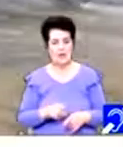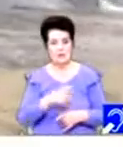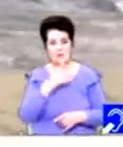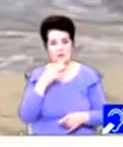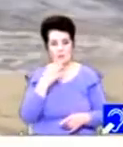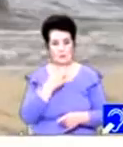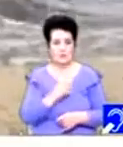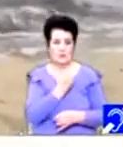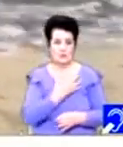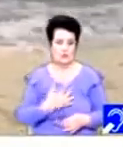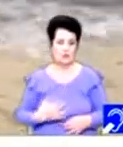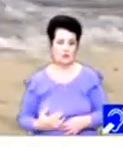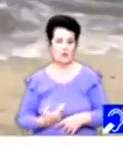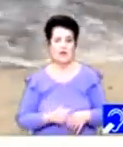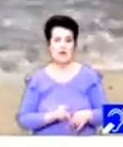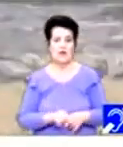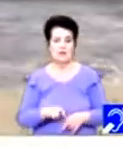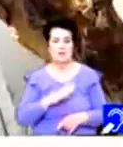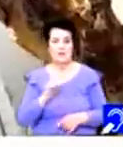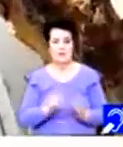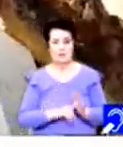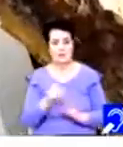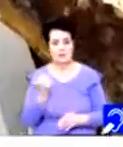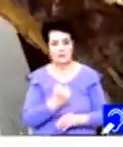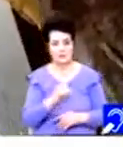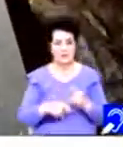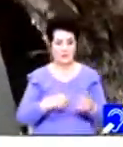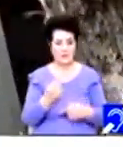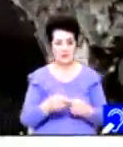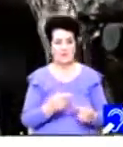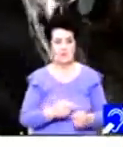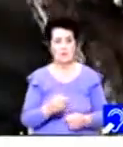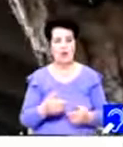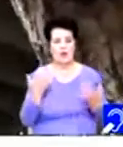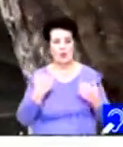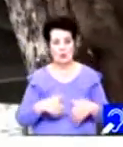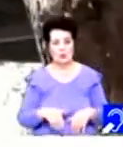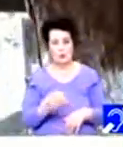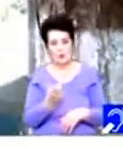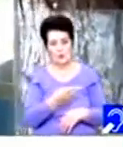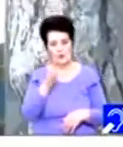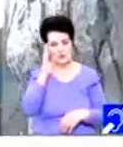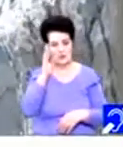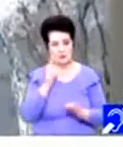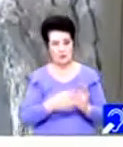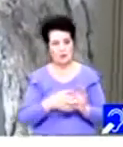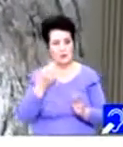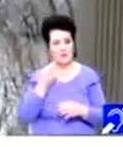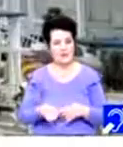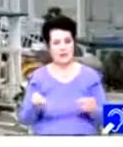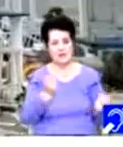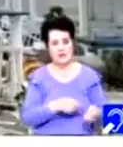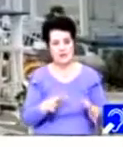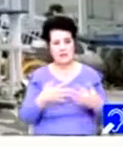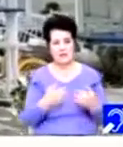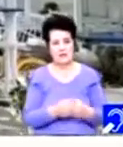multe julituri și răni. La începutul săptămânii viitoare vor fi repatriate și trupurile soției sale și băiatului de 8 ani. Întreaga